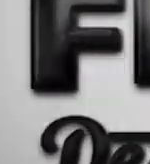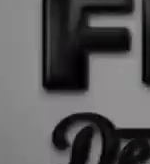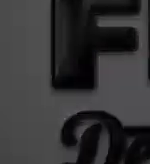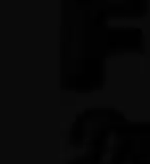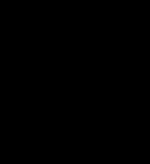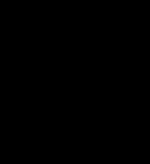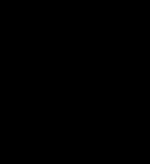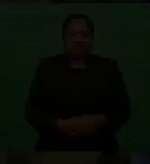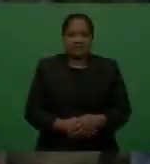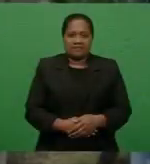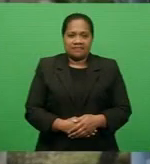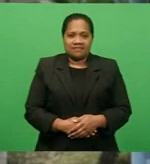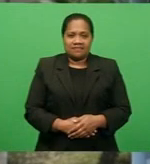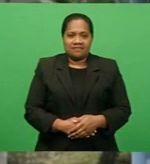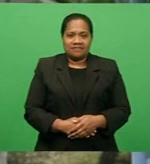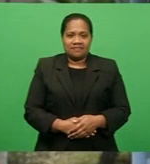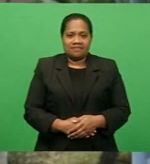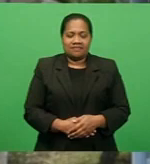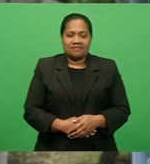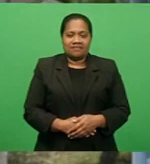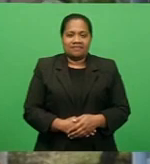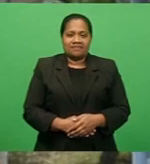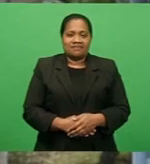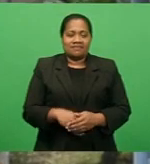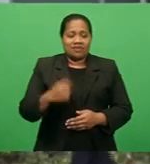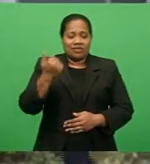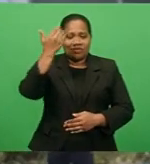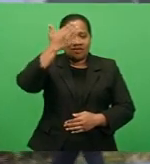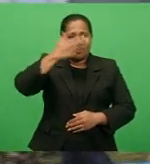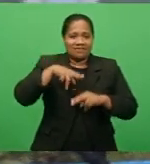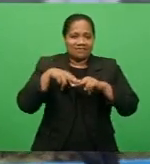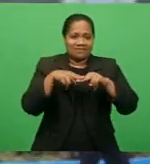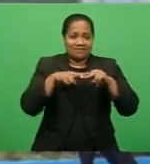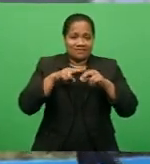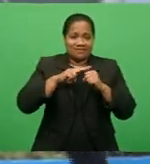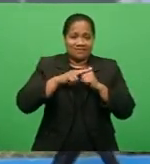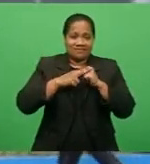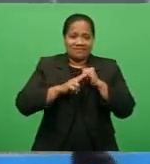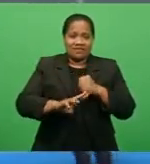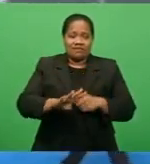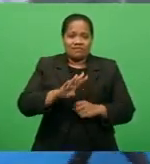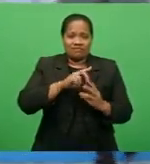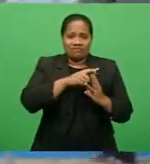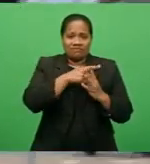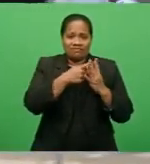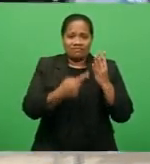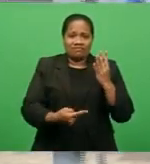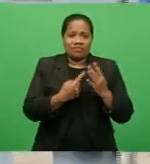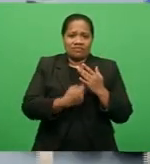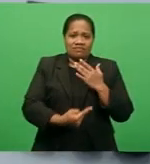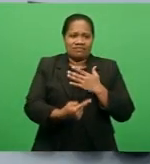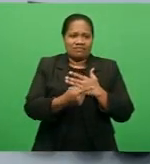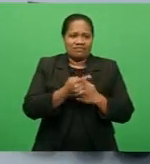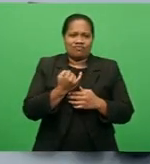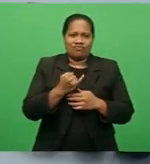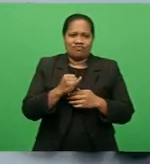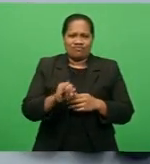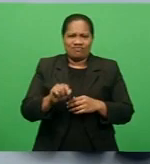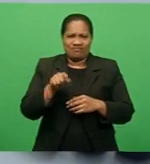2 देश की धड़कन। Good evening, Fiji. In this bulletin, 4 claim wrongful detainment by